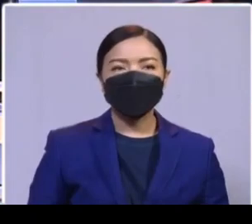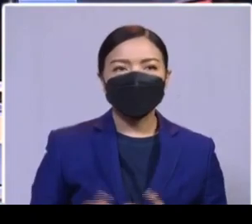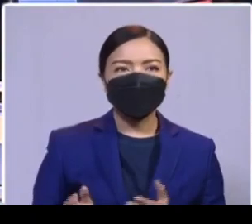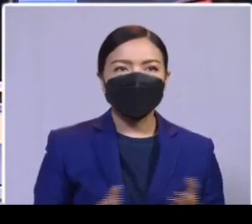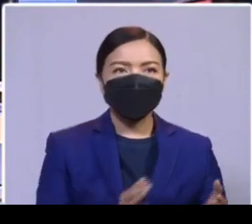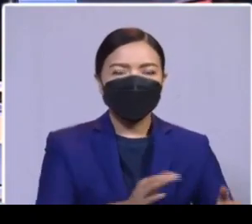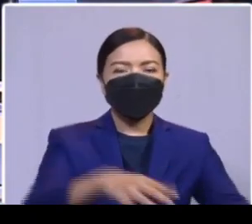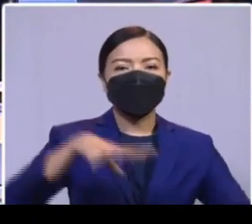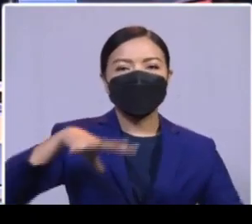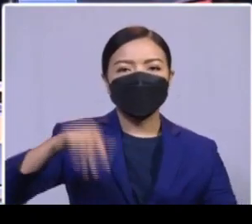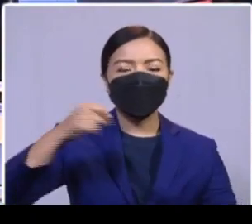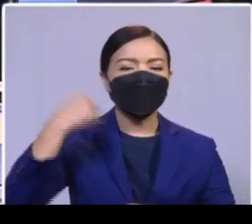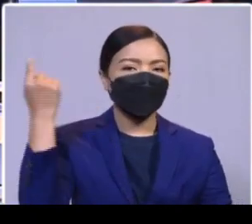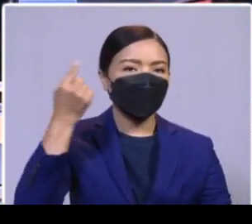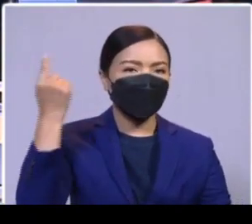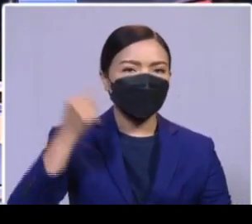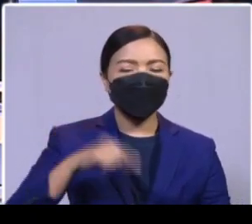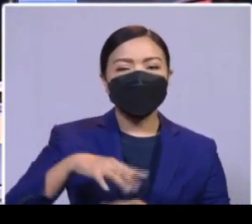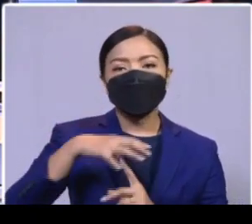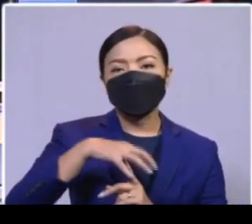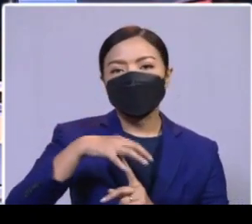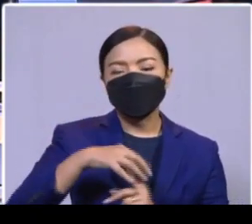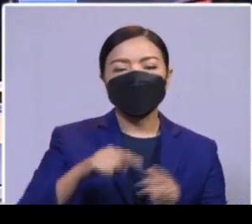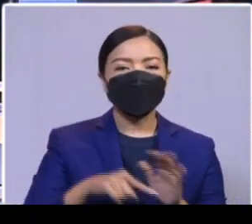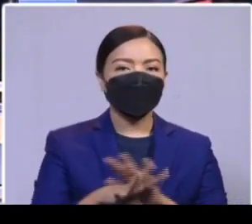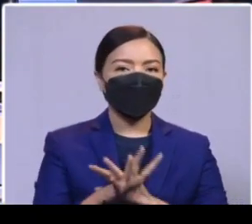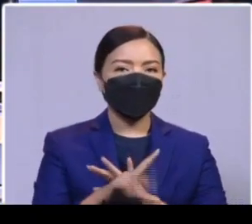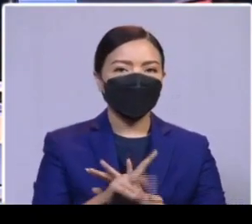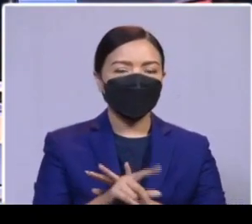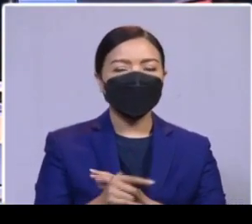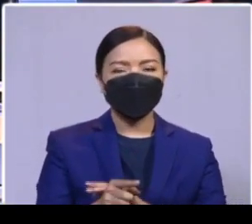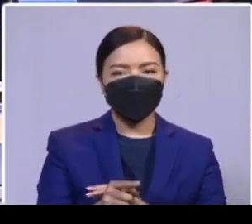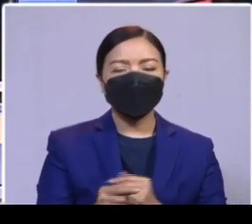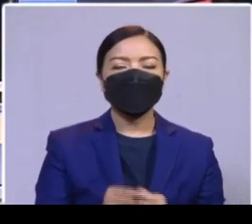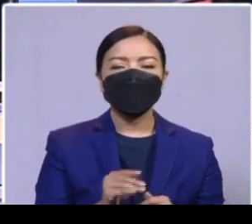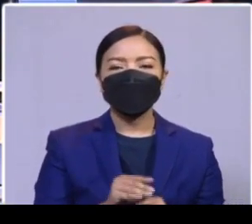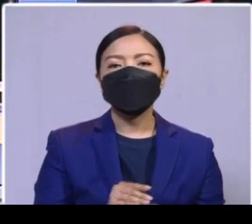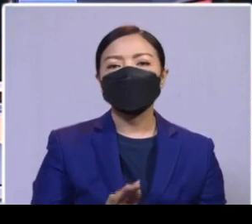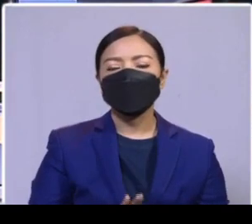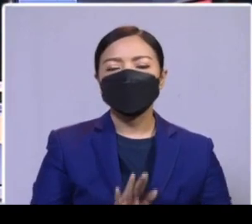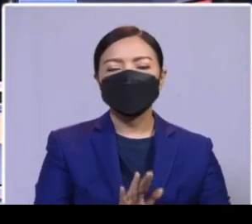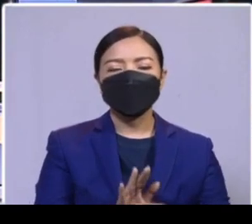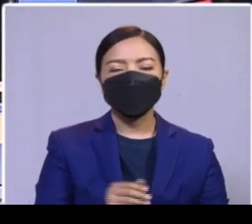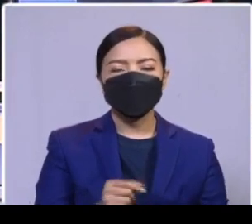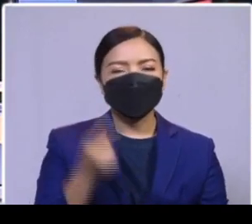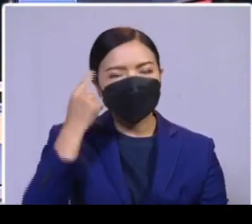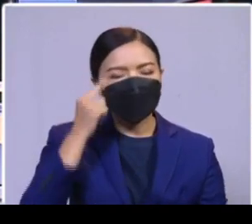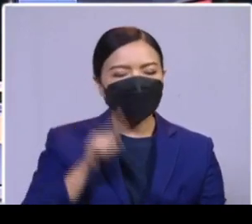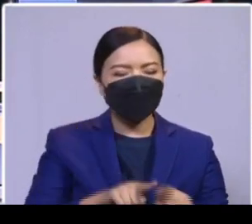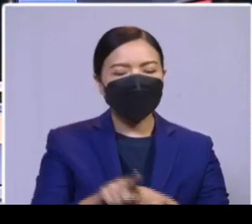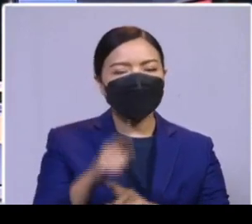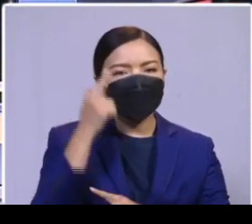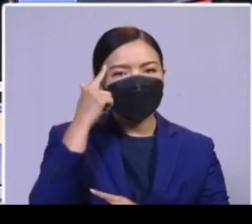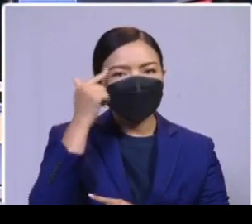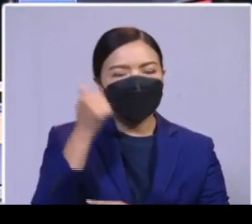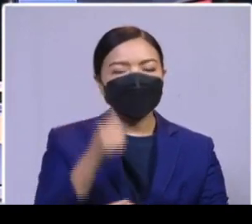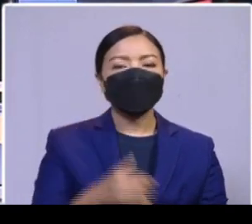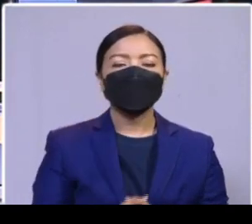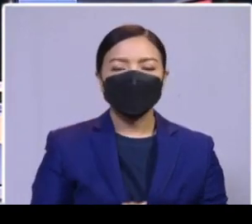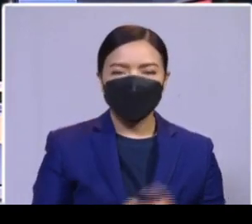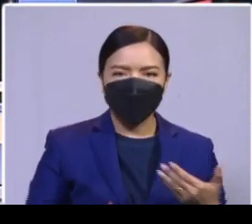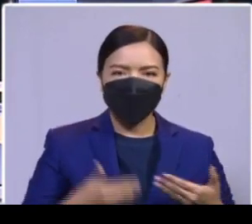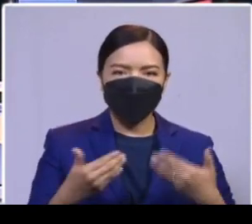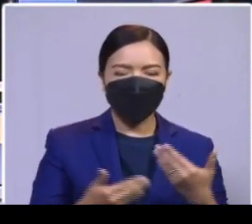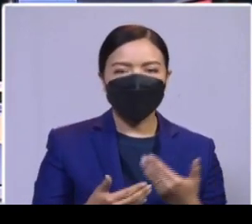ขึ้นชื่อว่าเป็นเมืองแห่งการท่องเที่ยวแต่ว่าเมืองพัทยาจังหวัดชลบุรียังเป็นพื้นที่นำร่องในการเสริมทักษะรู้เท่าทันสื่อผ่านกิจกรรมโครง